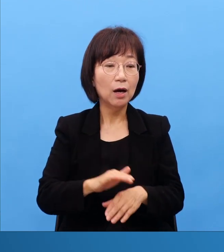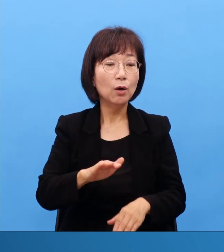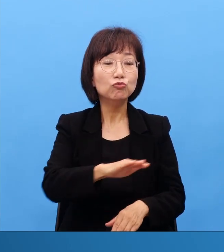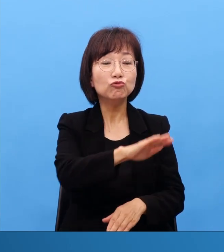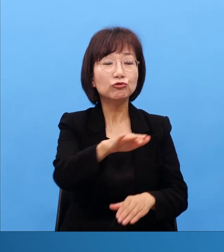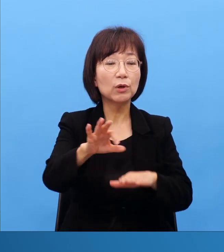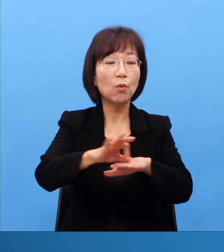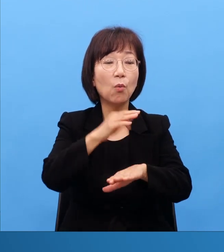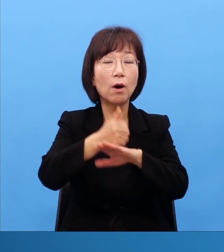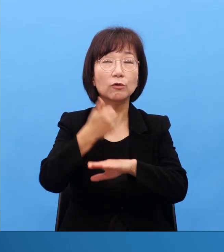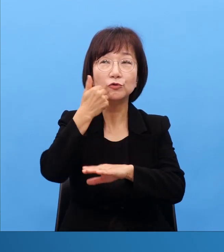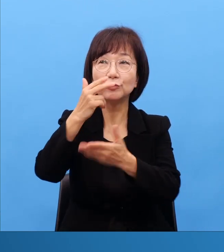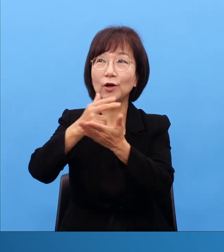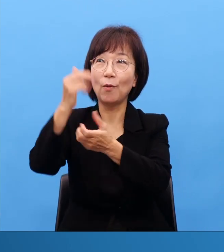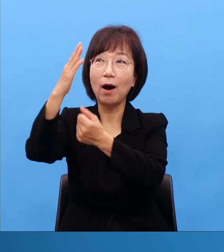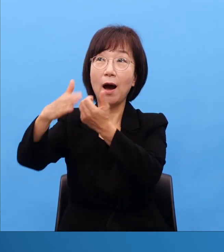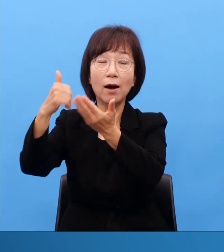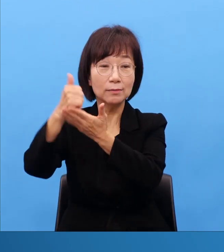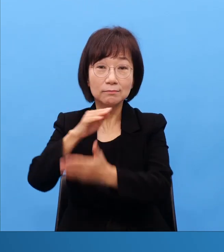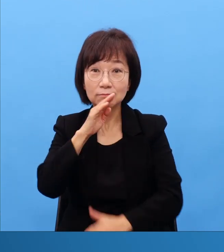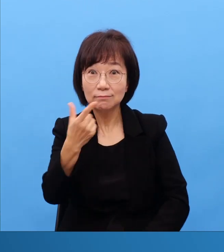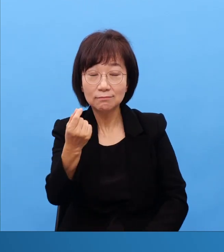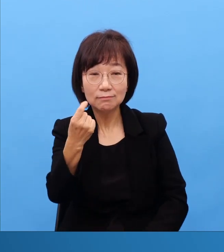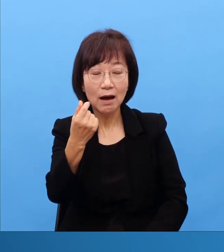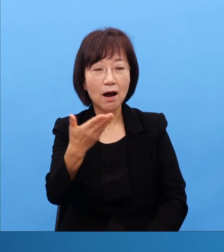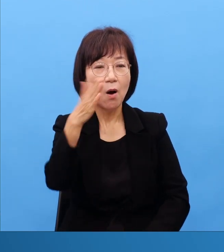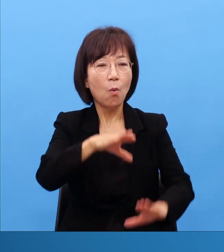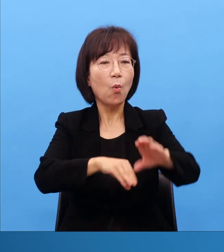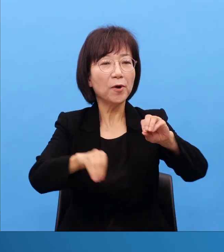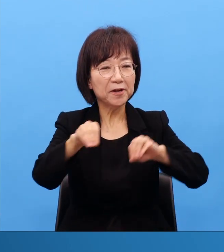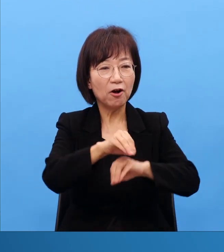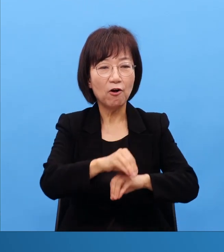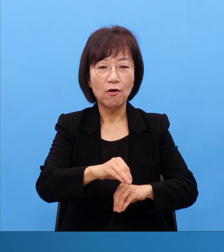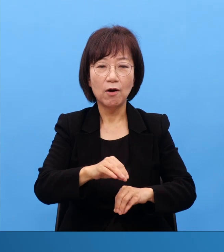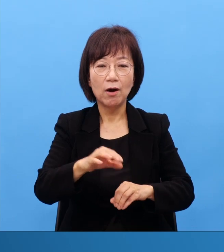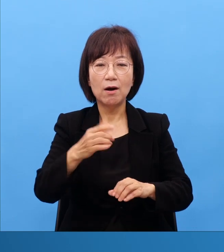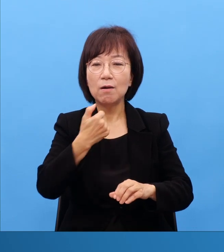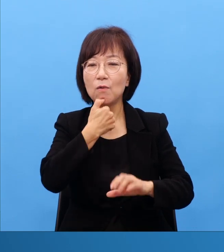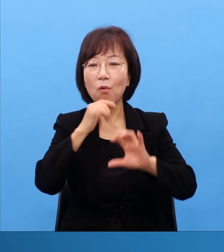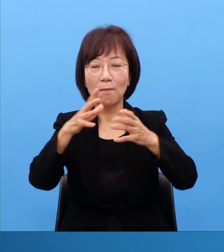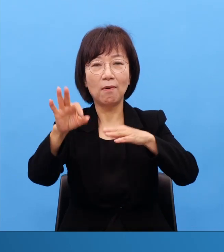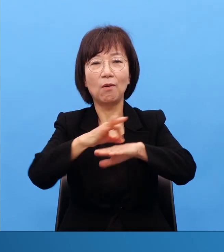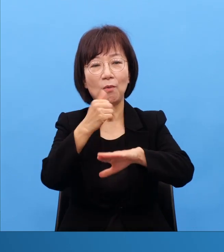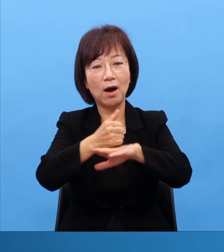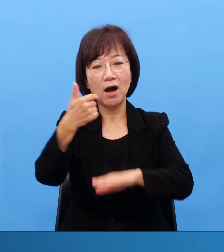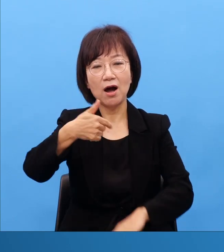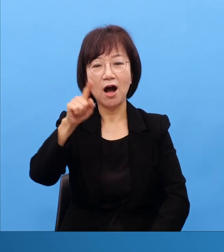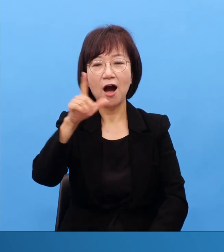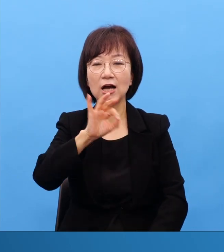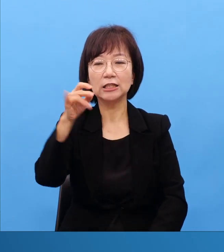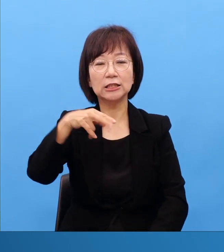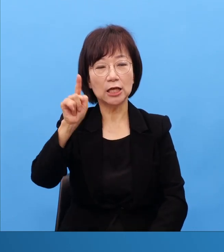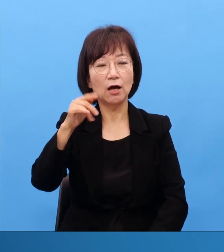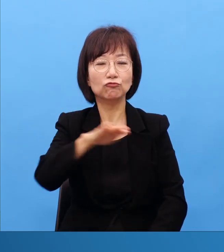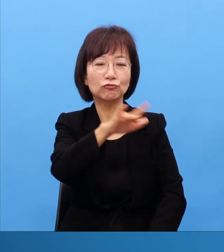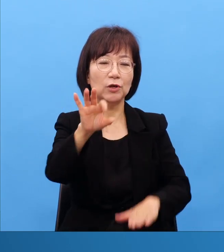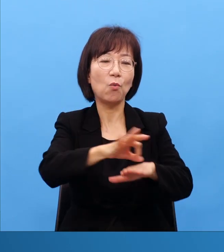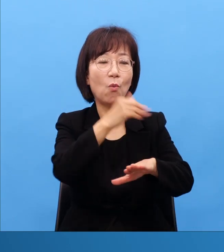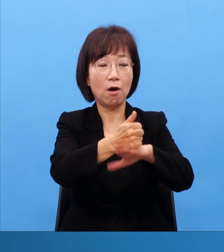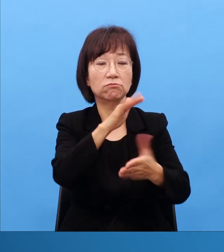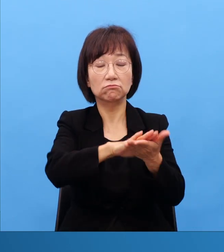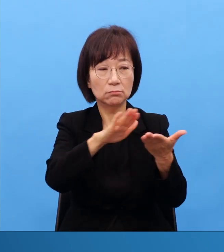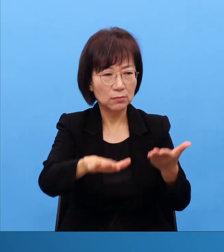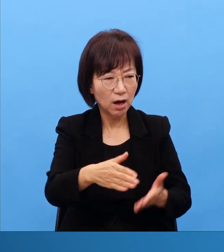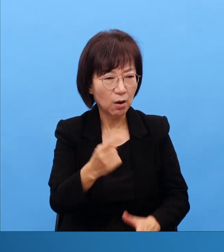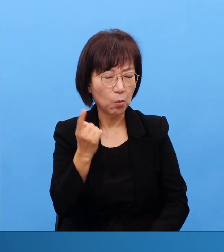아부까지 하면서 이걸 죽여달라 이거야. But now they're sweet talking the Roman authorities, trying to bring the result that they want to